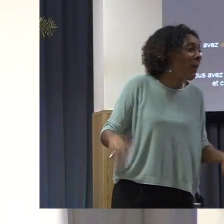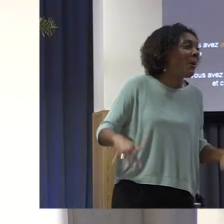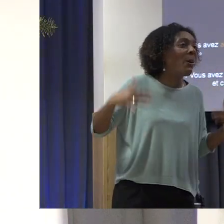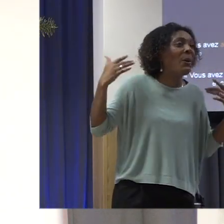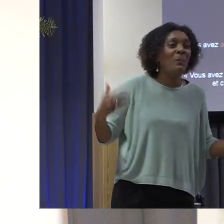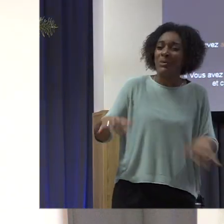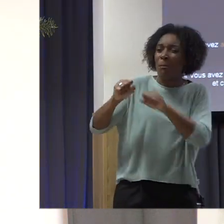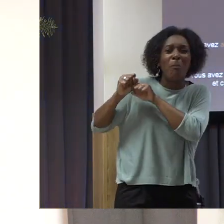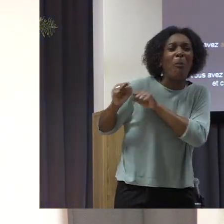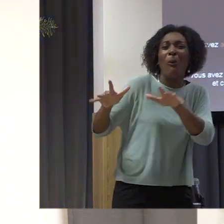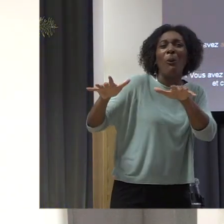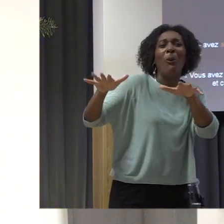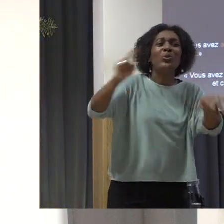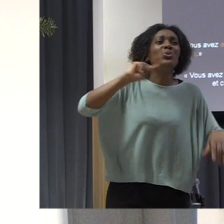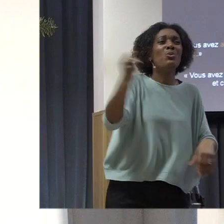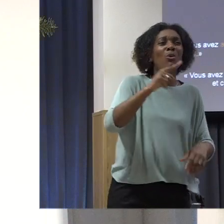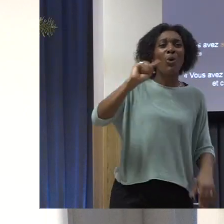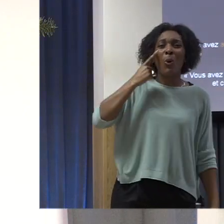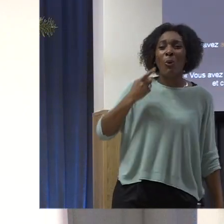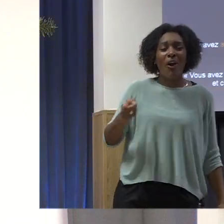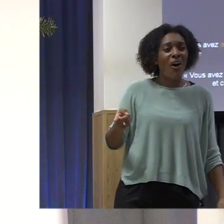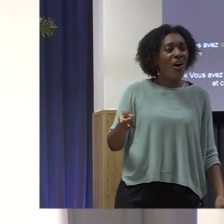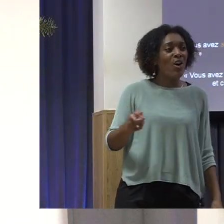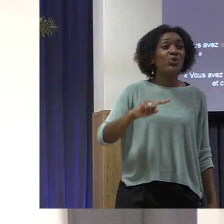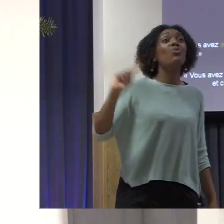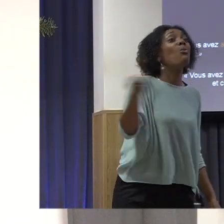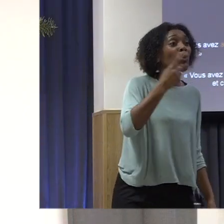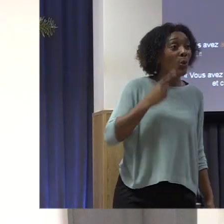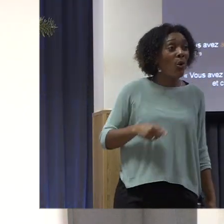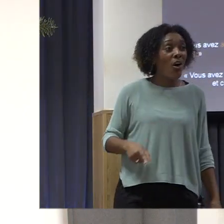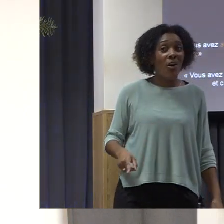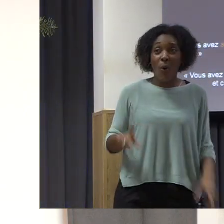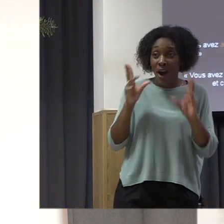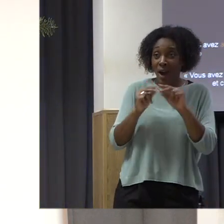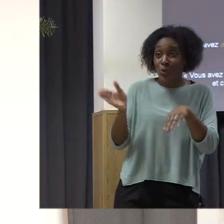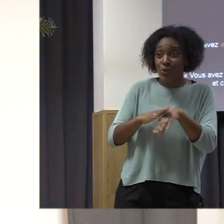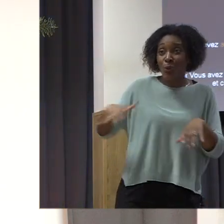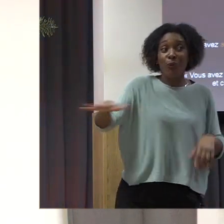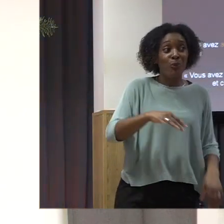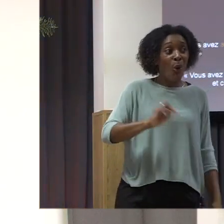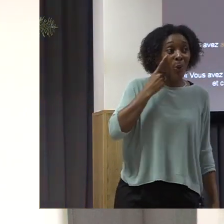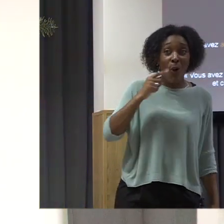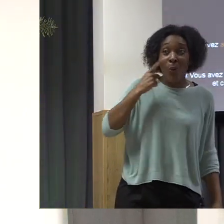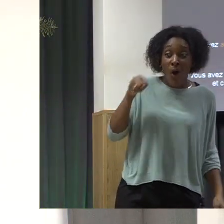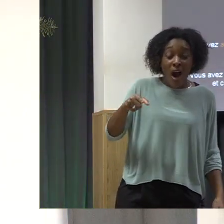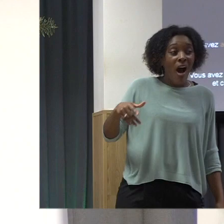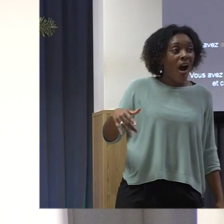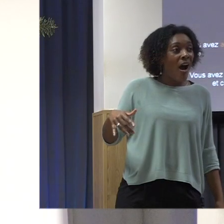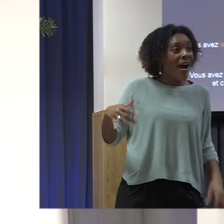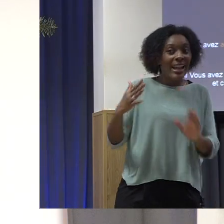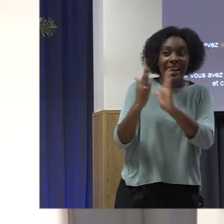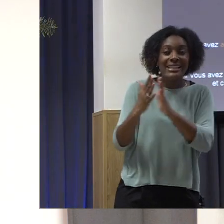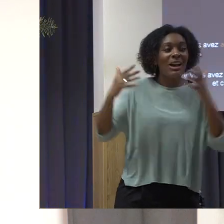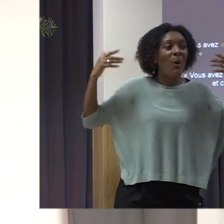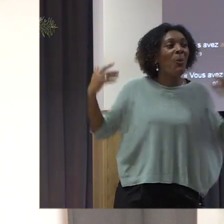Thessalonique. Votre foi s'est fait connaître. On raconte à votre sujet. Les gens parlent de cette église